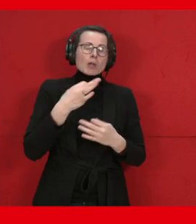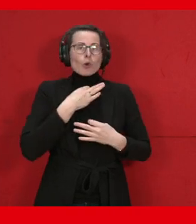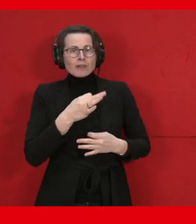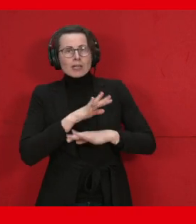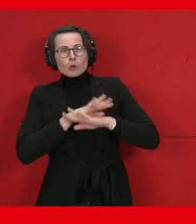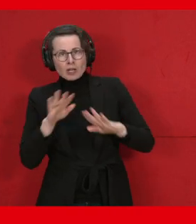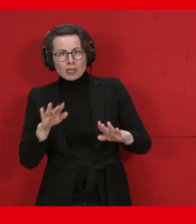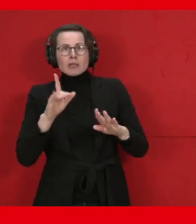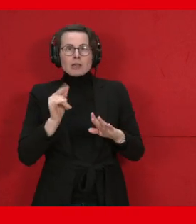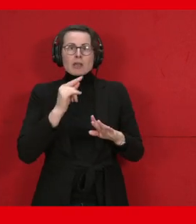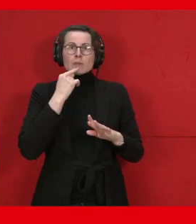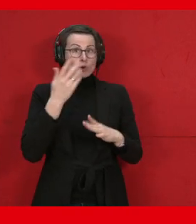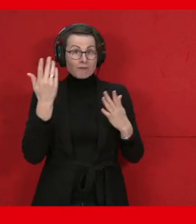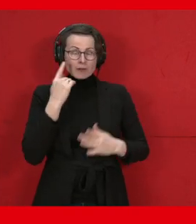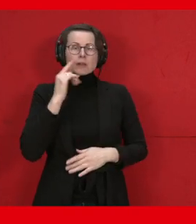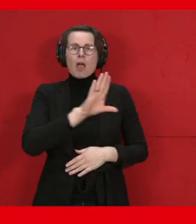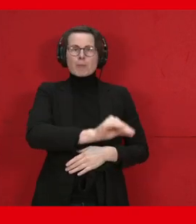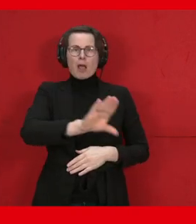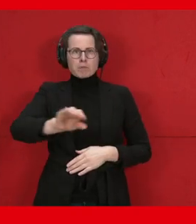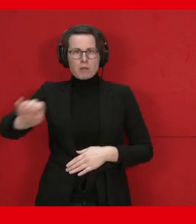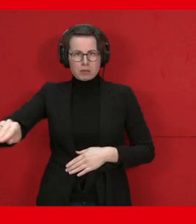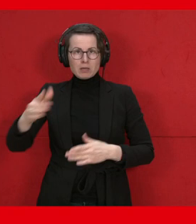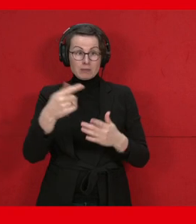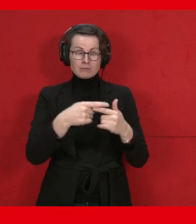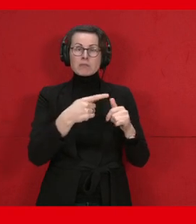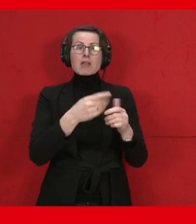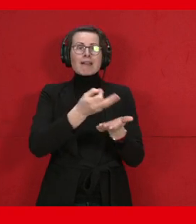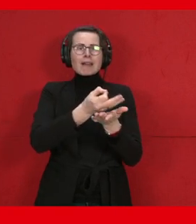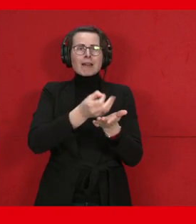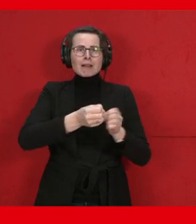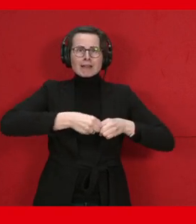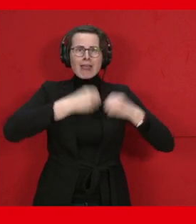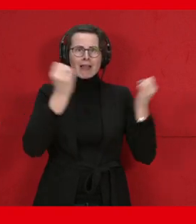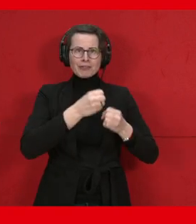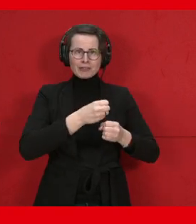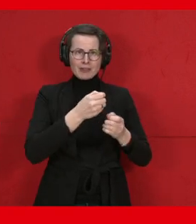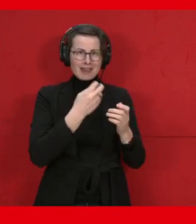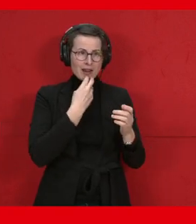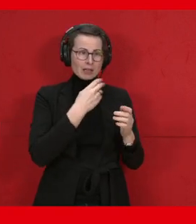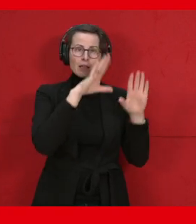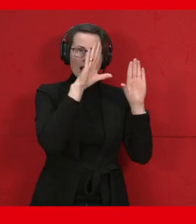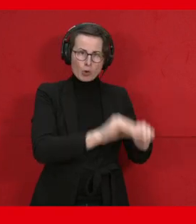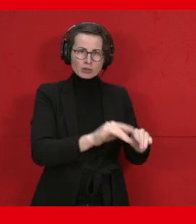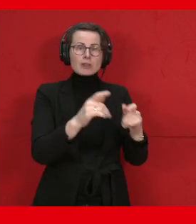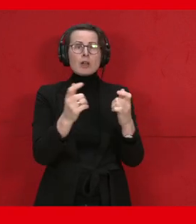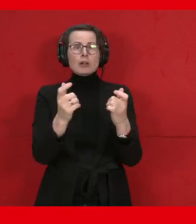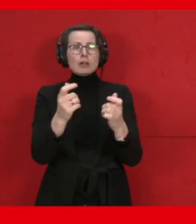nicht, im Einzelfall abschalten. Wir haben es bei der Kernenergie begleitet, wir haben es bei der Steinkohle und bei der Braunkohle begleitet. Das ist jetzt in